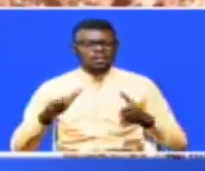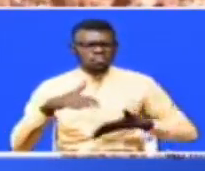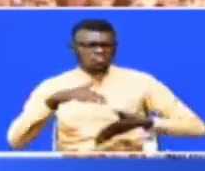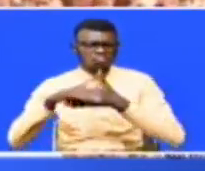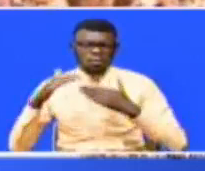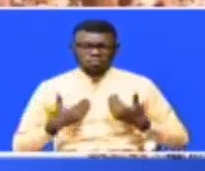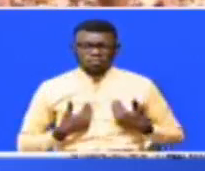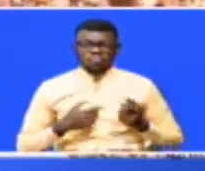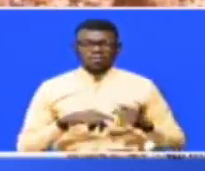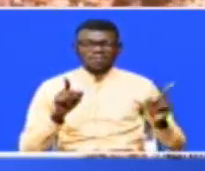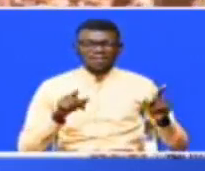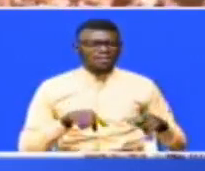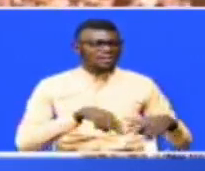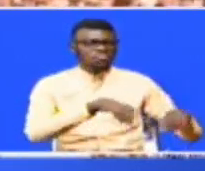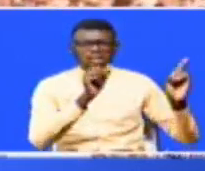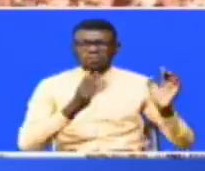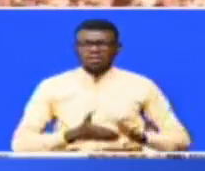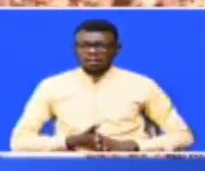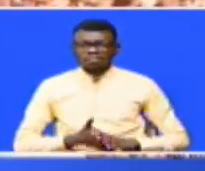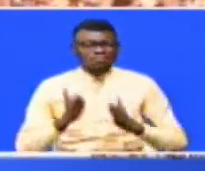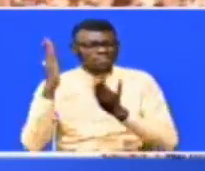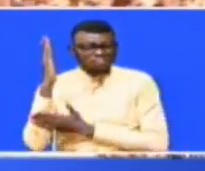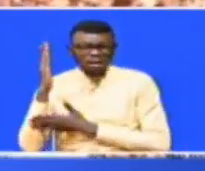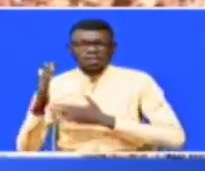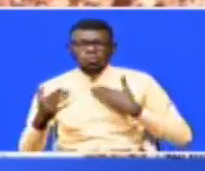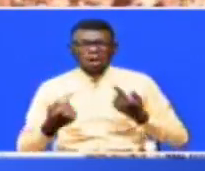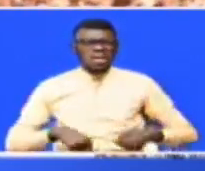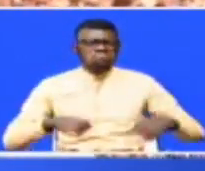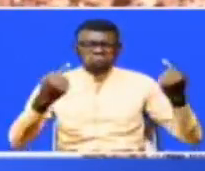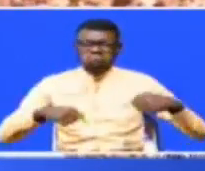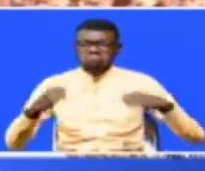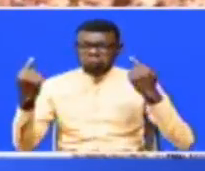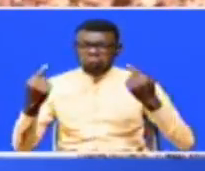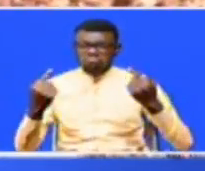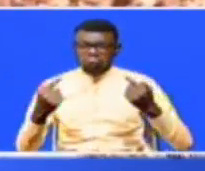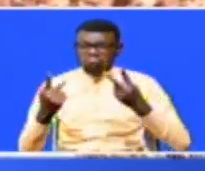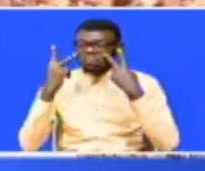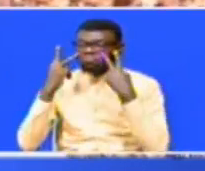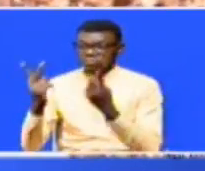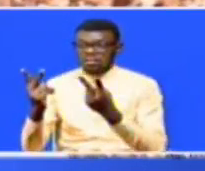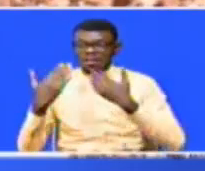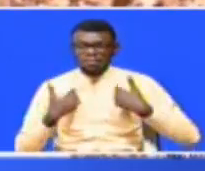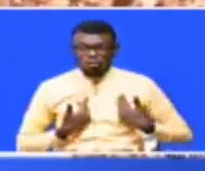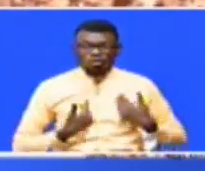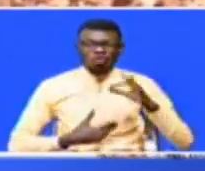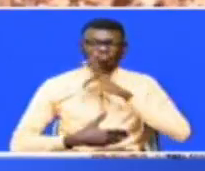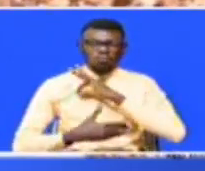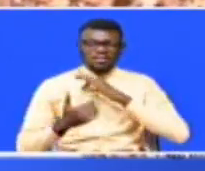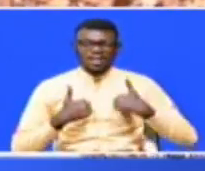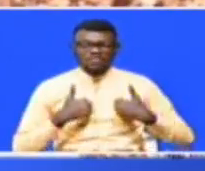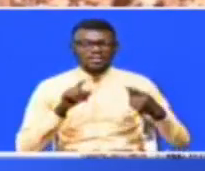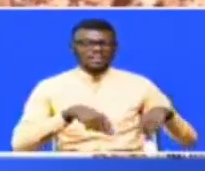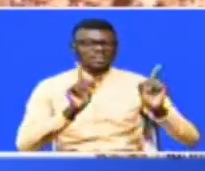watu mang'aa ambao wanataka kungangania tu kila sehemu wanayoona wananchi wakiweza kukulia